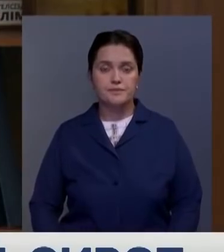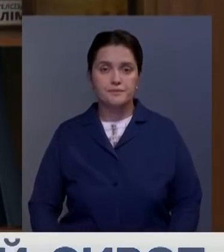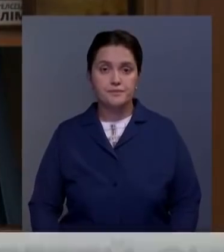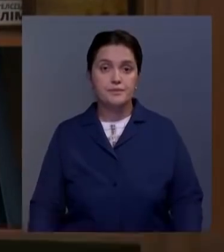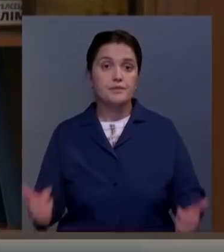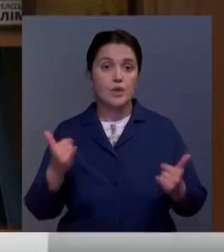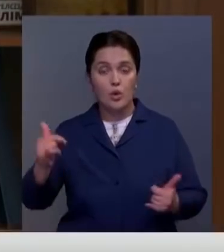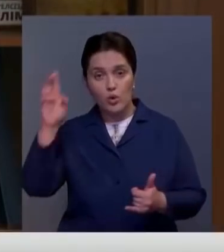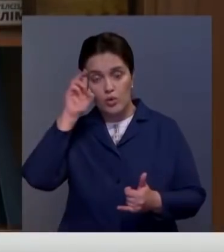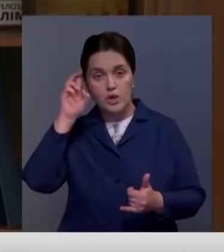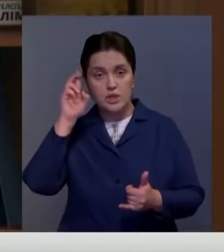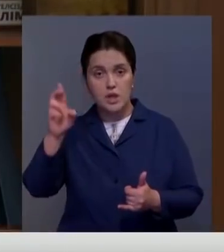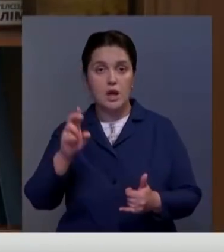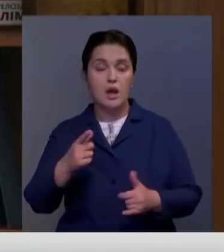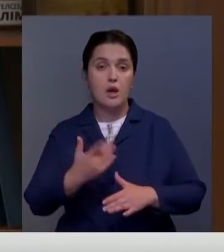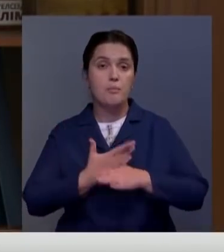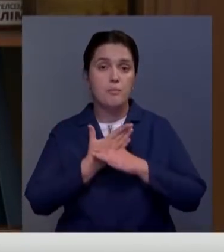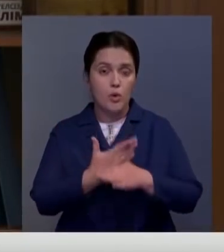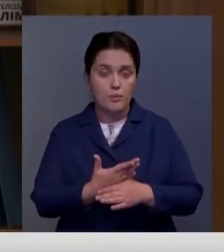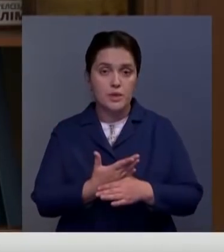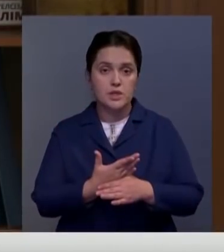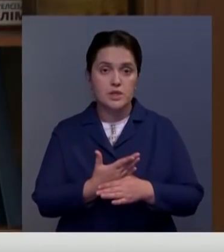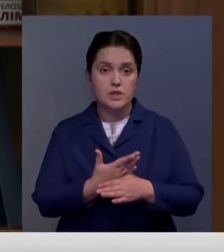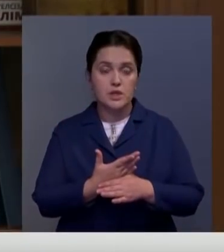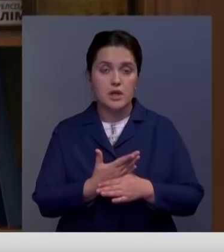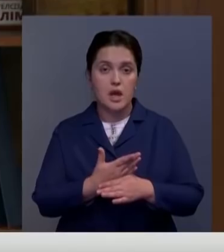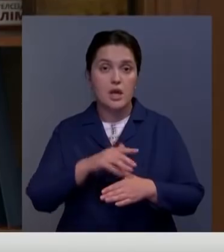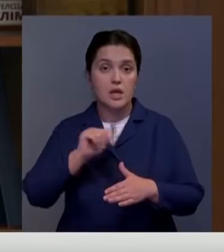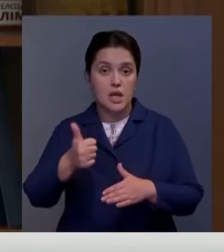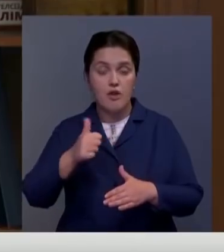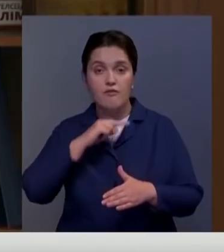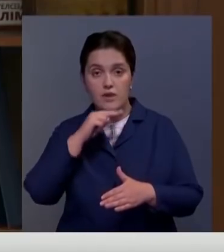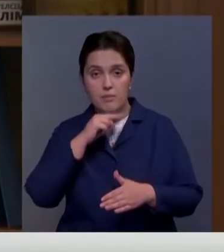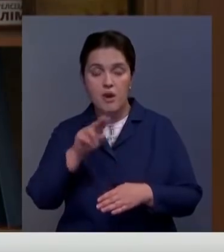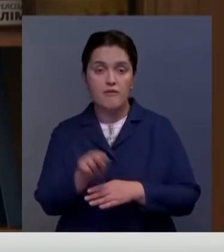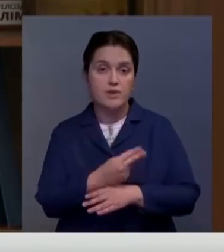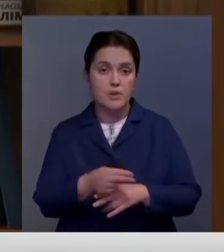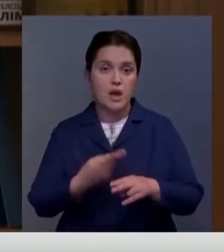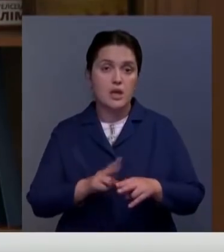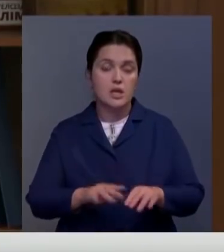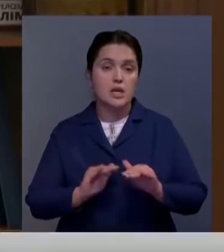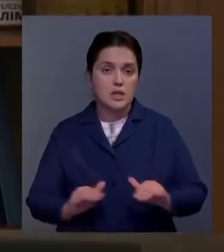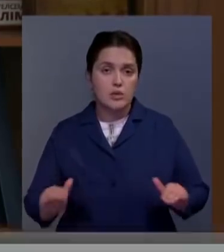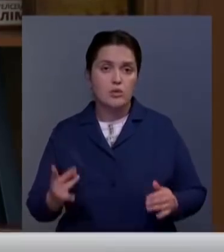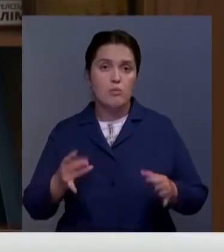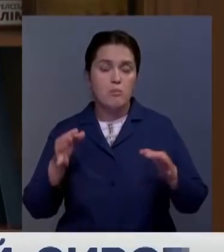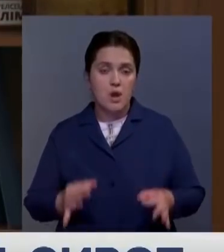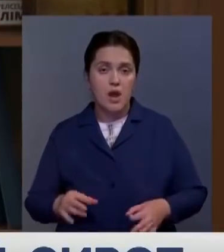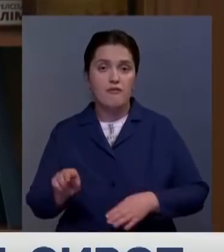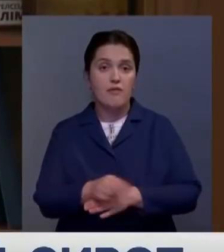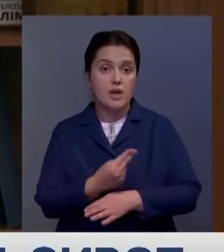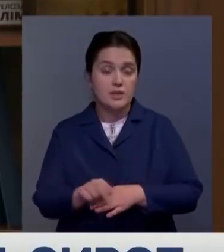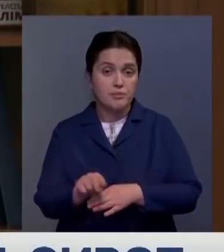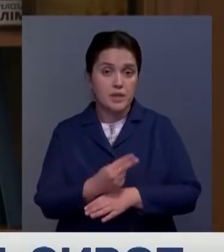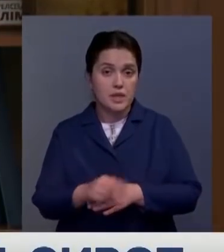Сейчас государство оказывает всю помощь. Главное особое внимание уделить воспитанию этих детей. Надо правильно воспитывать. А так